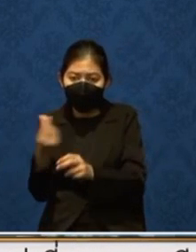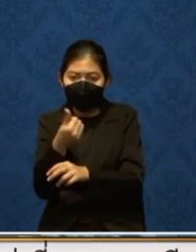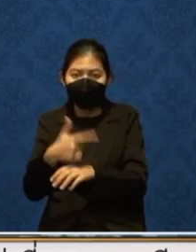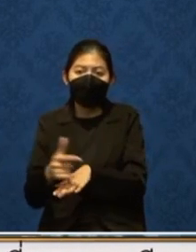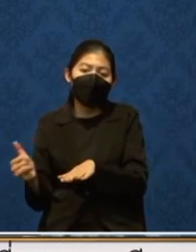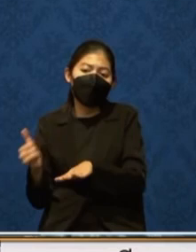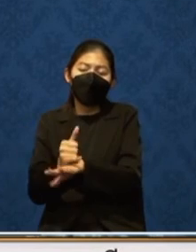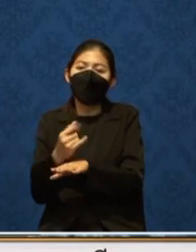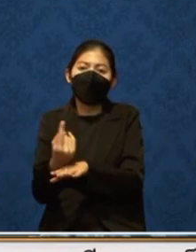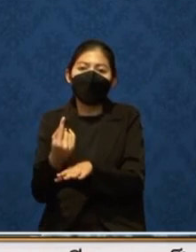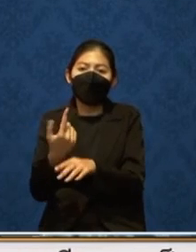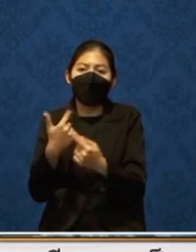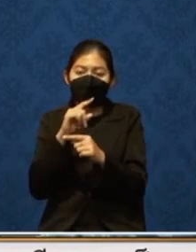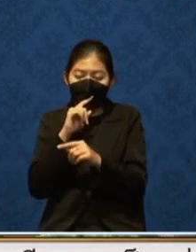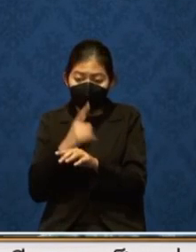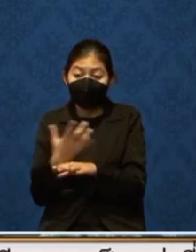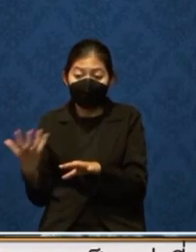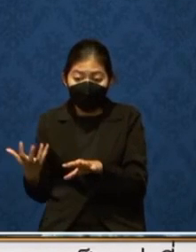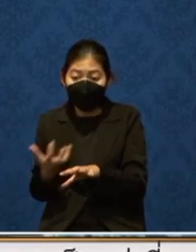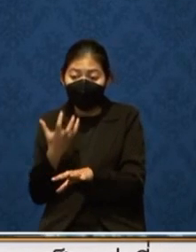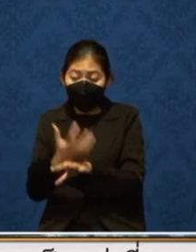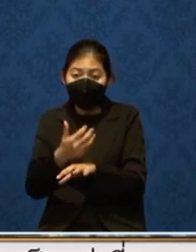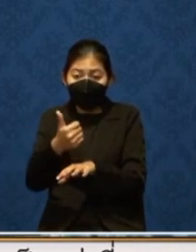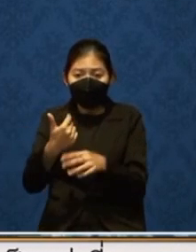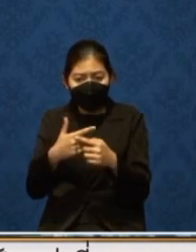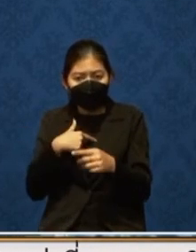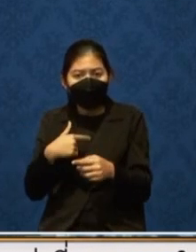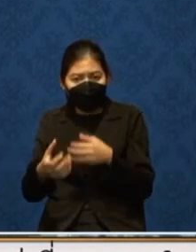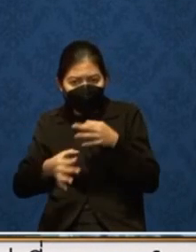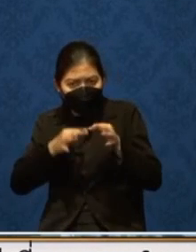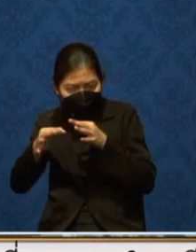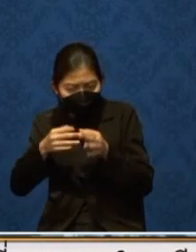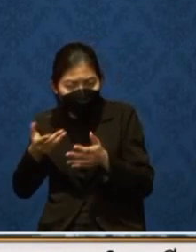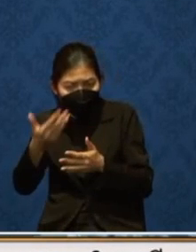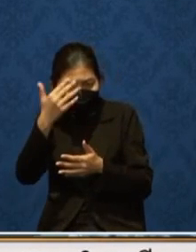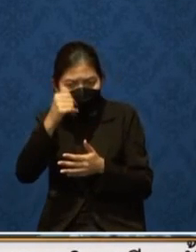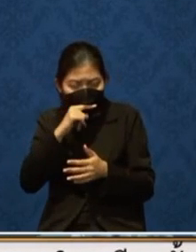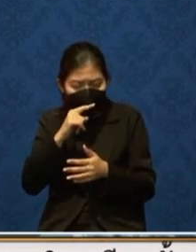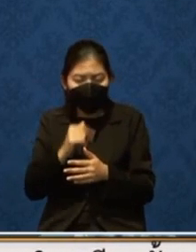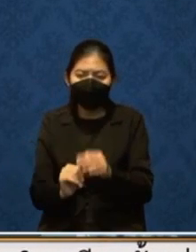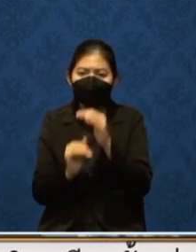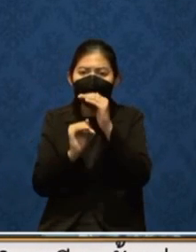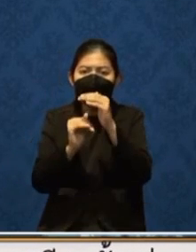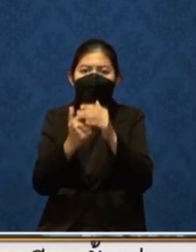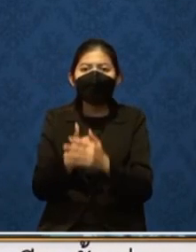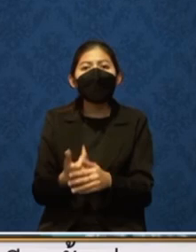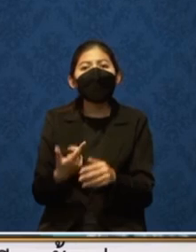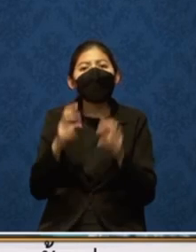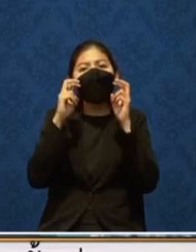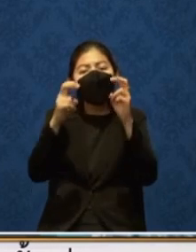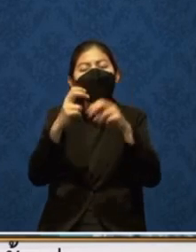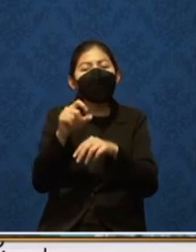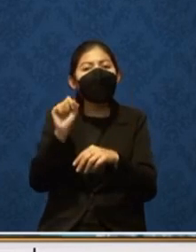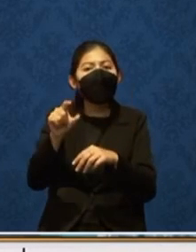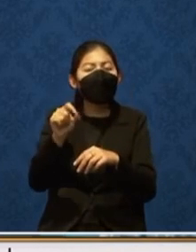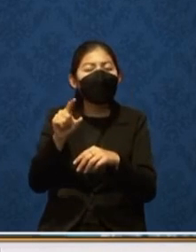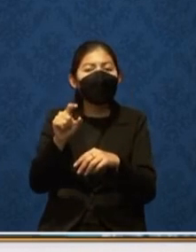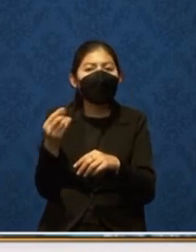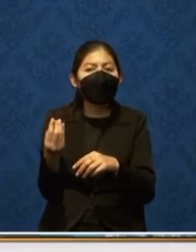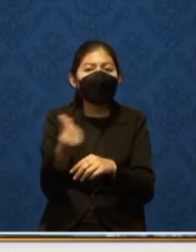าขนของไดดนี้ลกออกมาชี้แจงเลยนะครับมเป็ very special case ๆ ปกติก็คือ รถไควเรวสงเขาใช้ขนคน